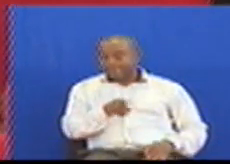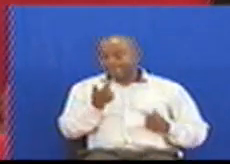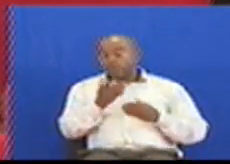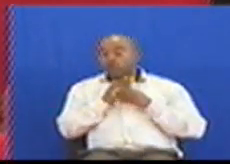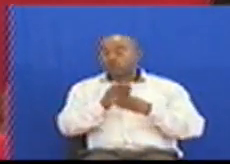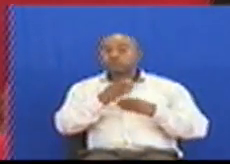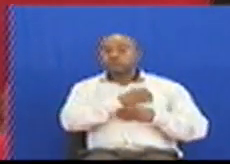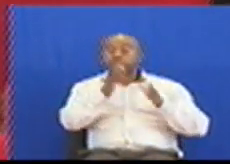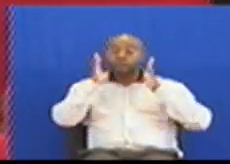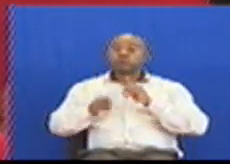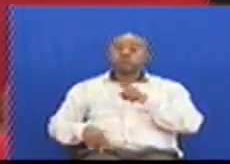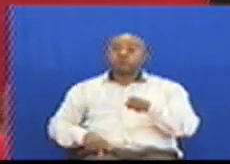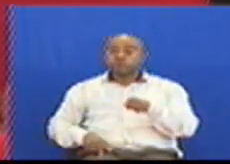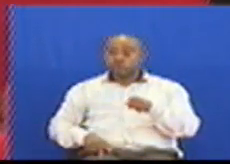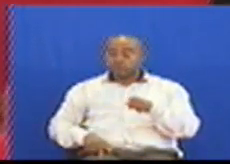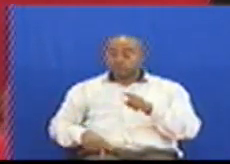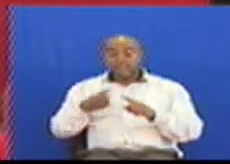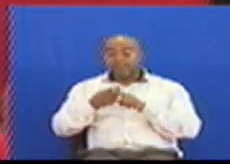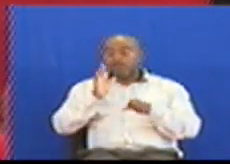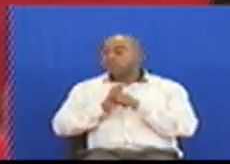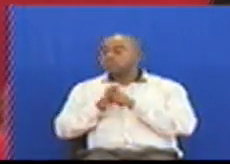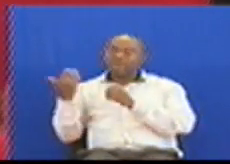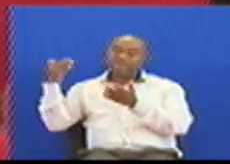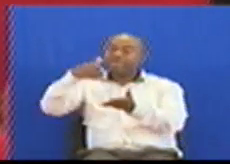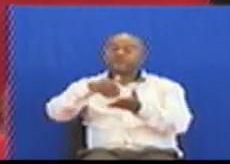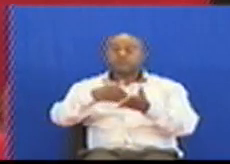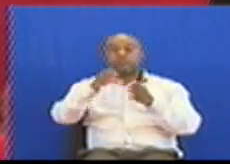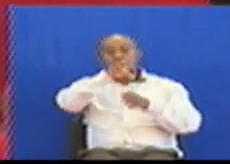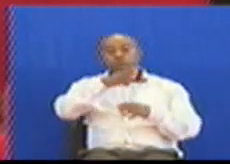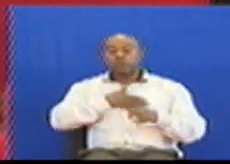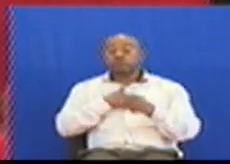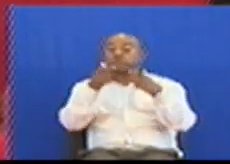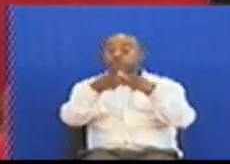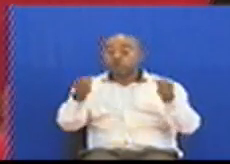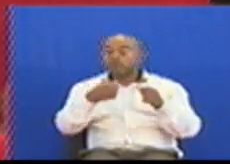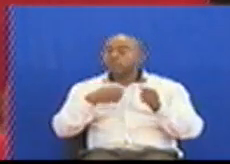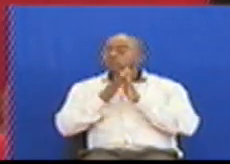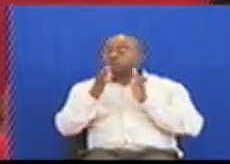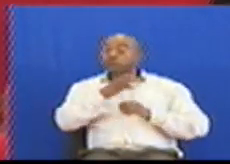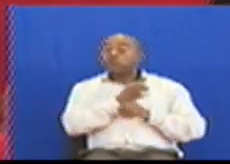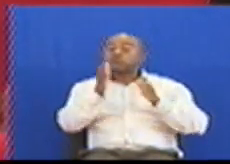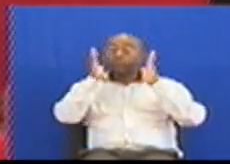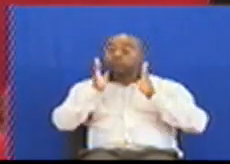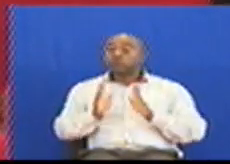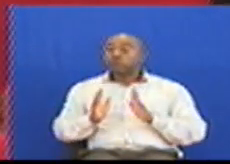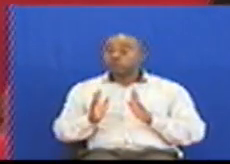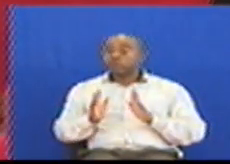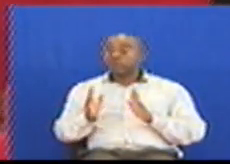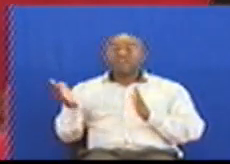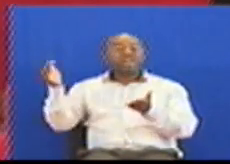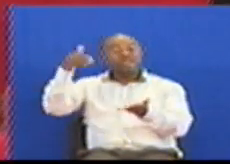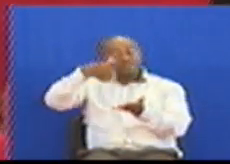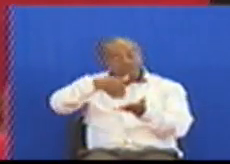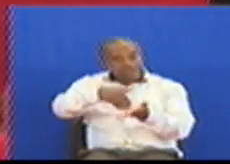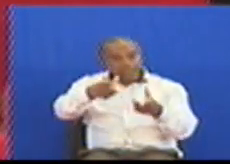Mkuu. Mara nyingi wamekuwa wakifika mkoani kwetu Kigoma. Na nimshukuru Waziri Mkuu kwa kuweza kufika Kigoma